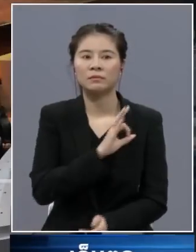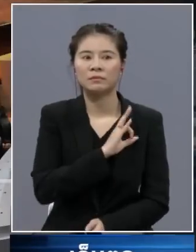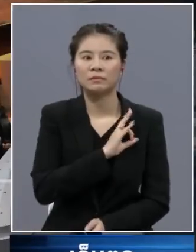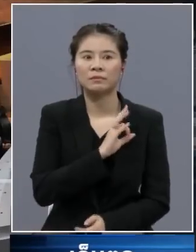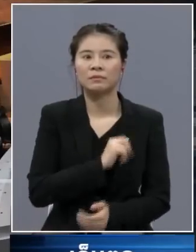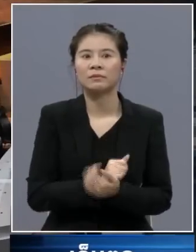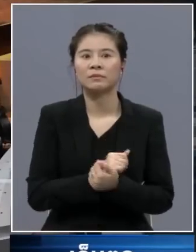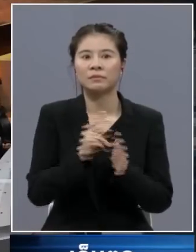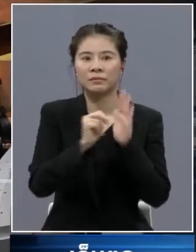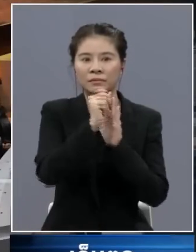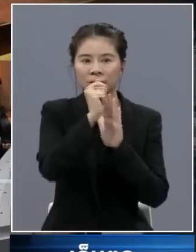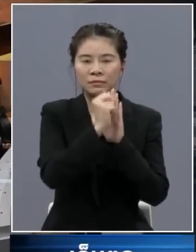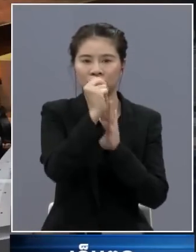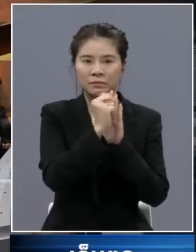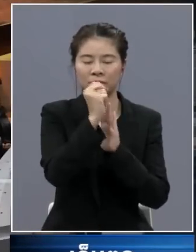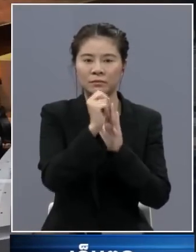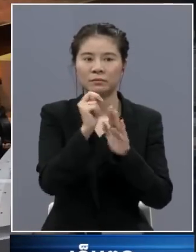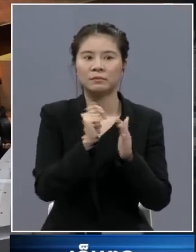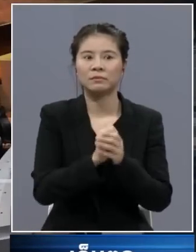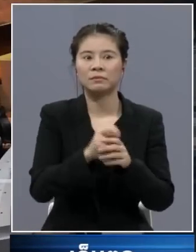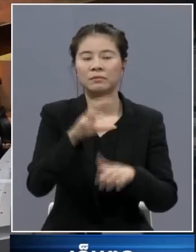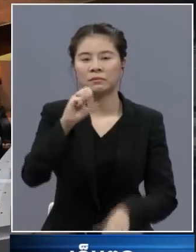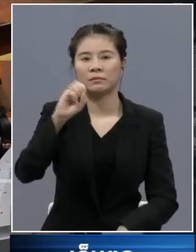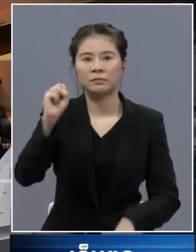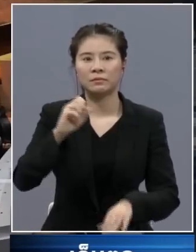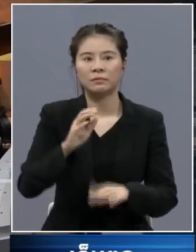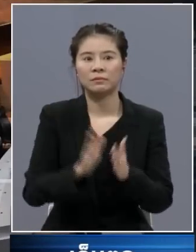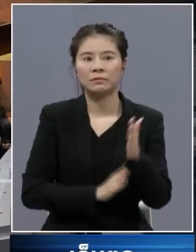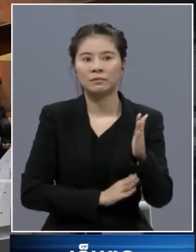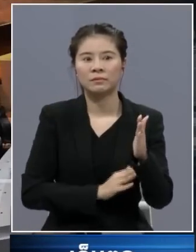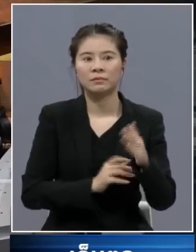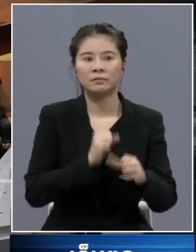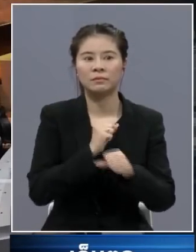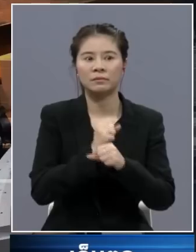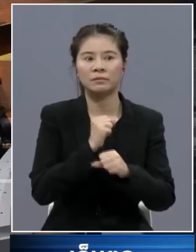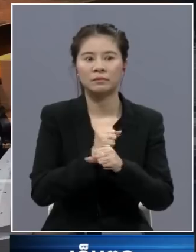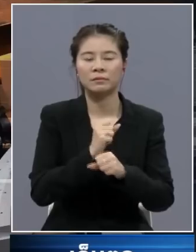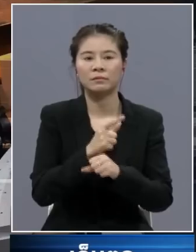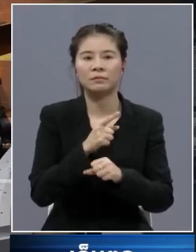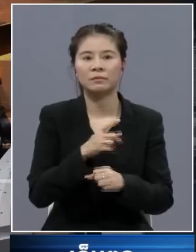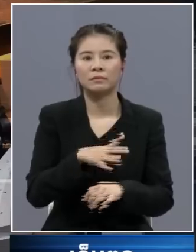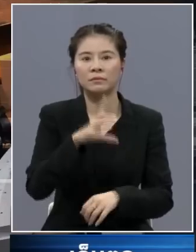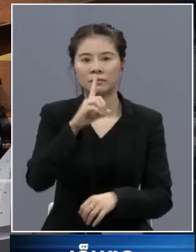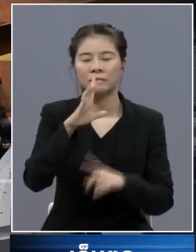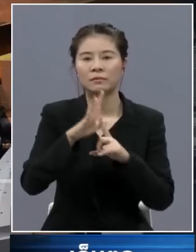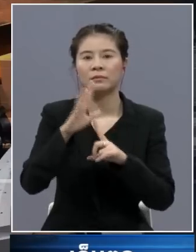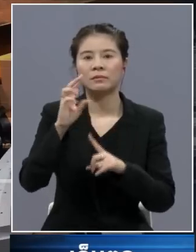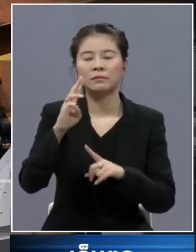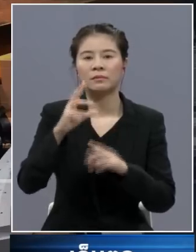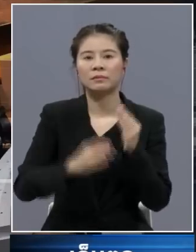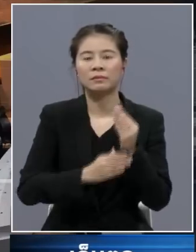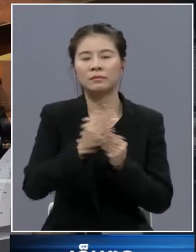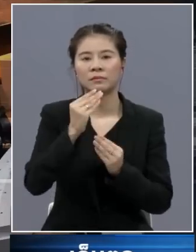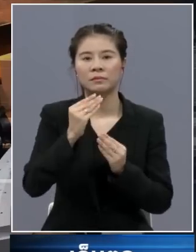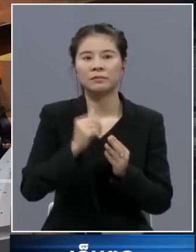6สมัยนะครับเคยดำรงตำแหน่งผู้นำฝ่ายค้านในสภาผู้แทนราษฎรมาแล้วแล้วก็ได้รับฉายาดาวสภาจากสื่อมวลชนประจ